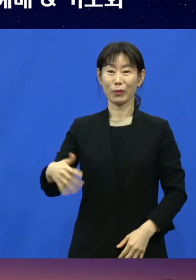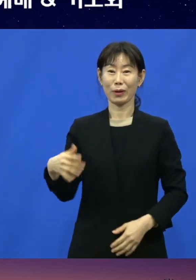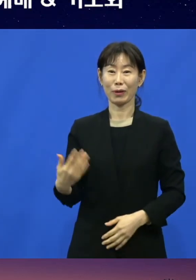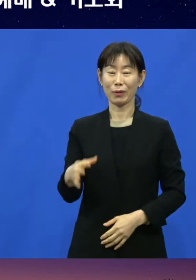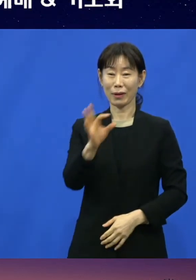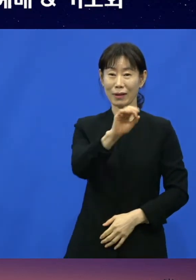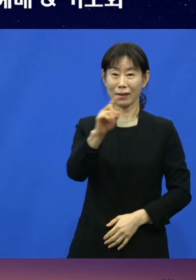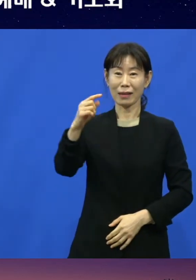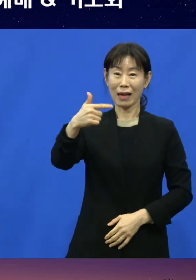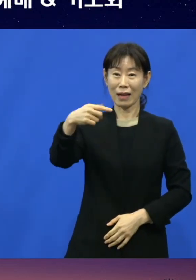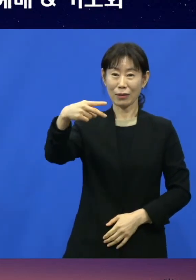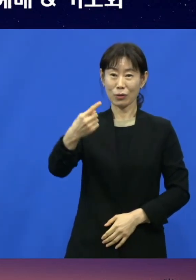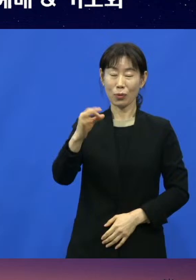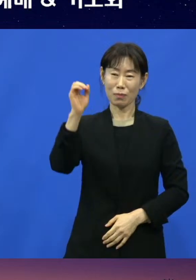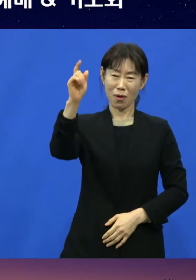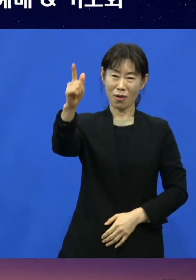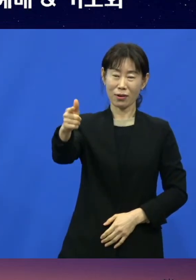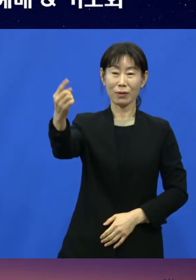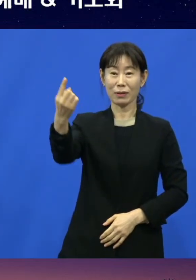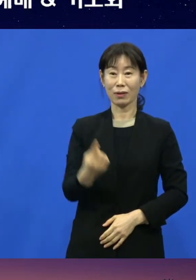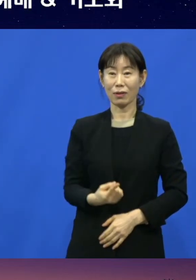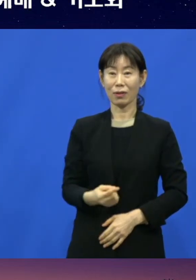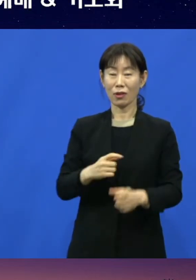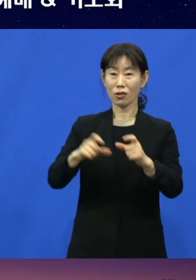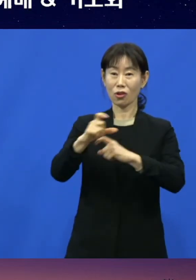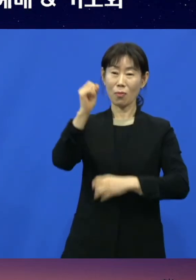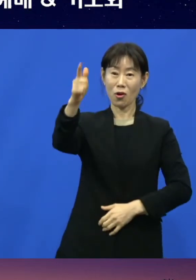안동에서 왔어요. 그 다음에 또 더 멀리 왔어요. 더 멀리.